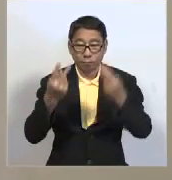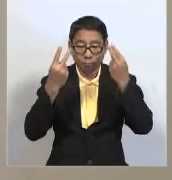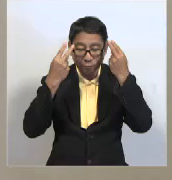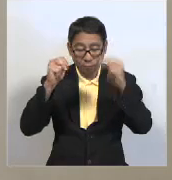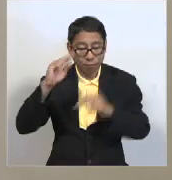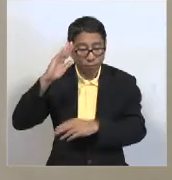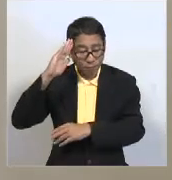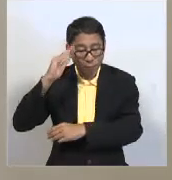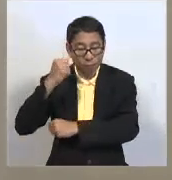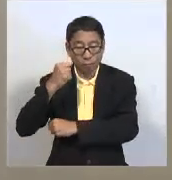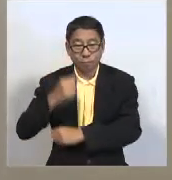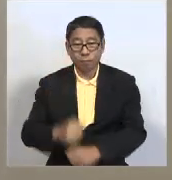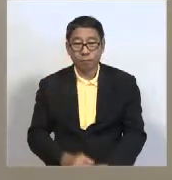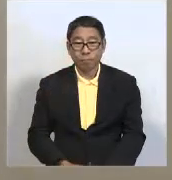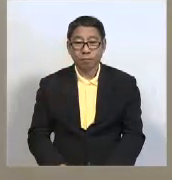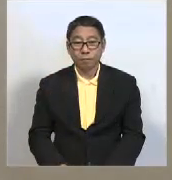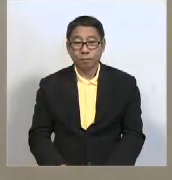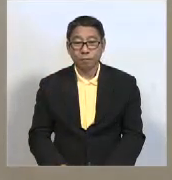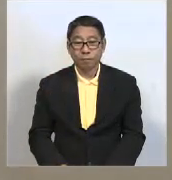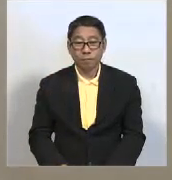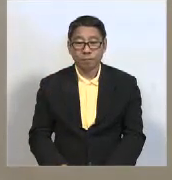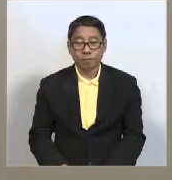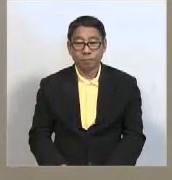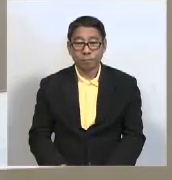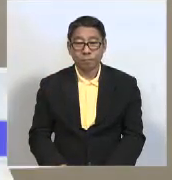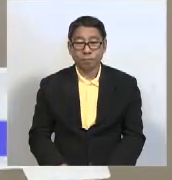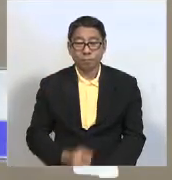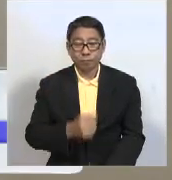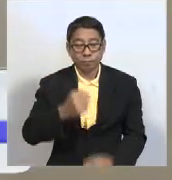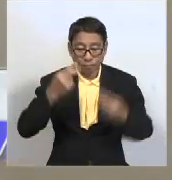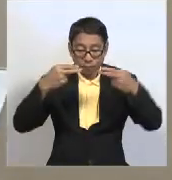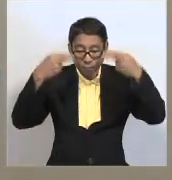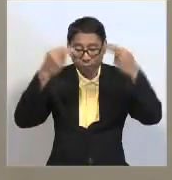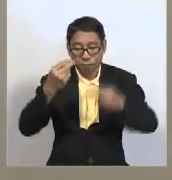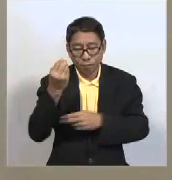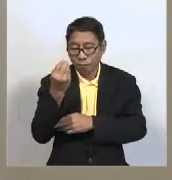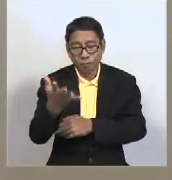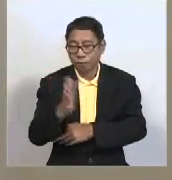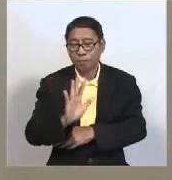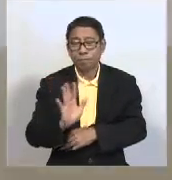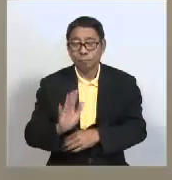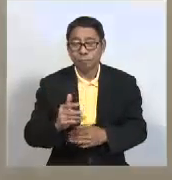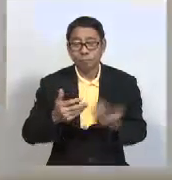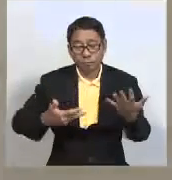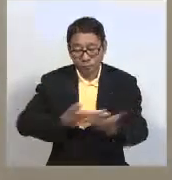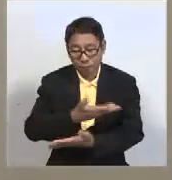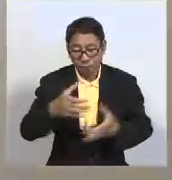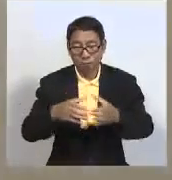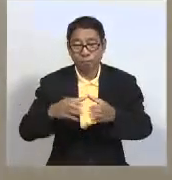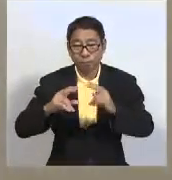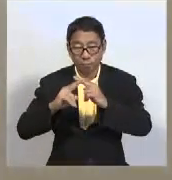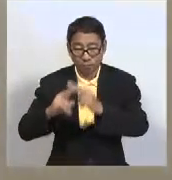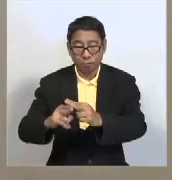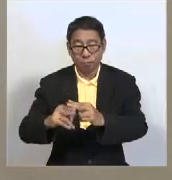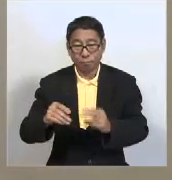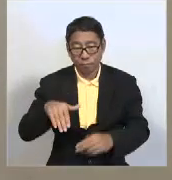ครับ ก็ขอให้พวกเราอย่าวิตกกังวลเรื่องนี้ให้มากนักนะครับอันนี้ก็ต้องจะเป็นต้องหารือกับภาคเอกชนของเราด้วย